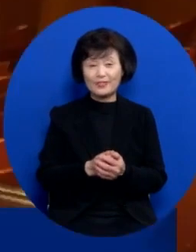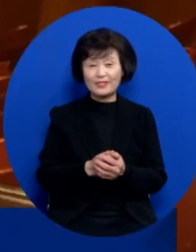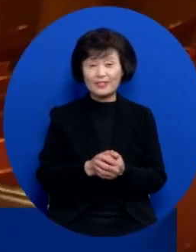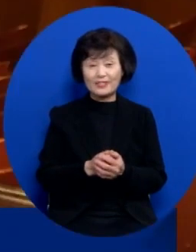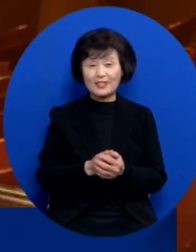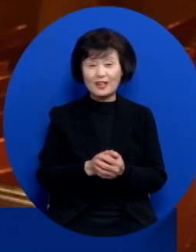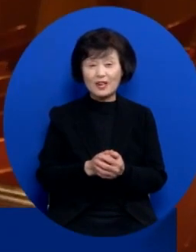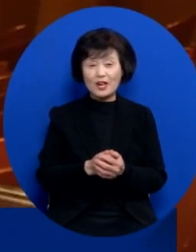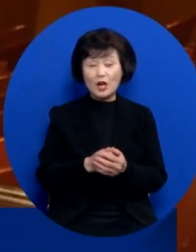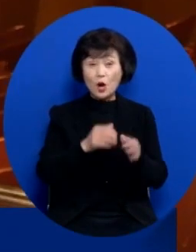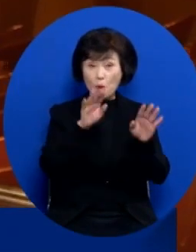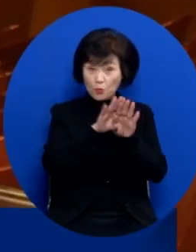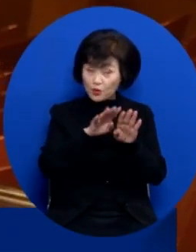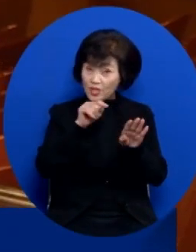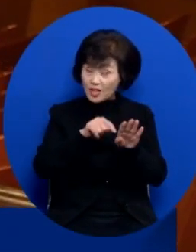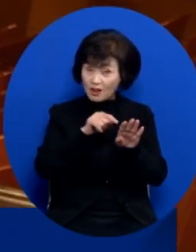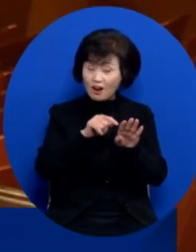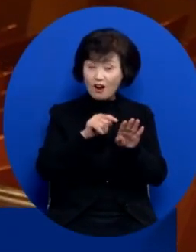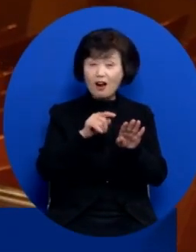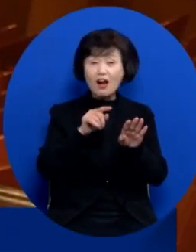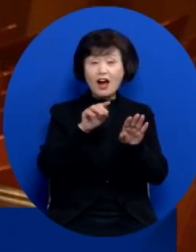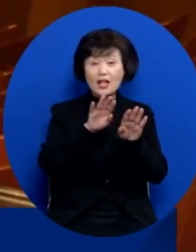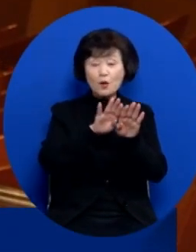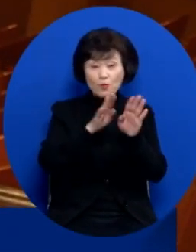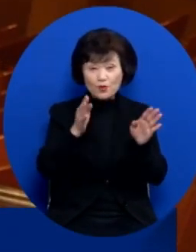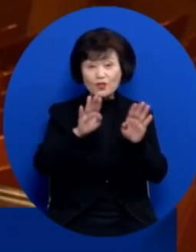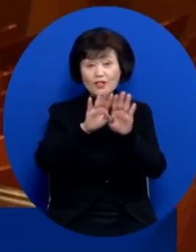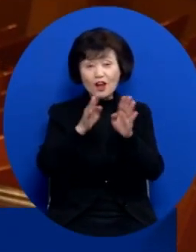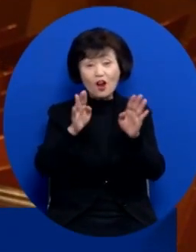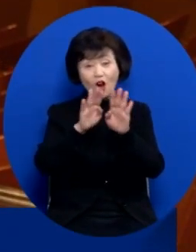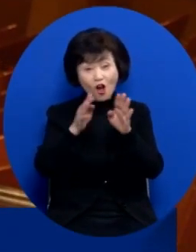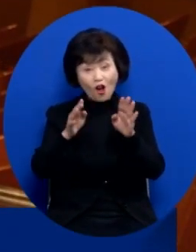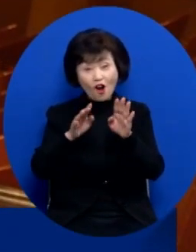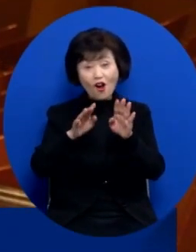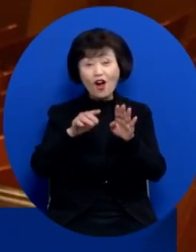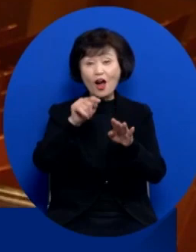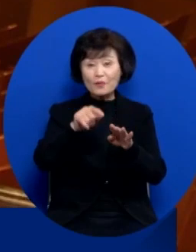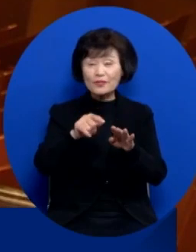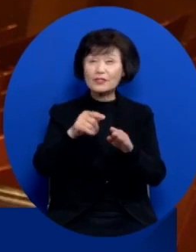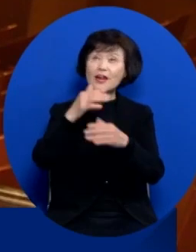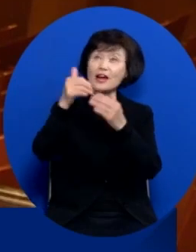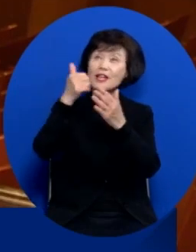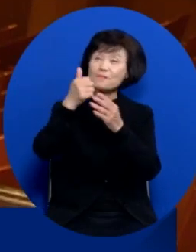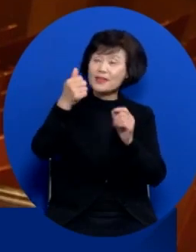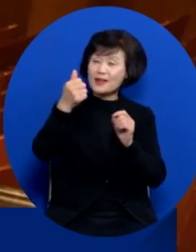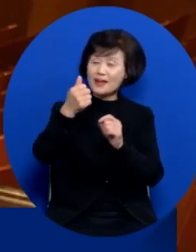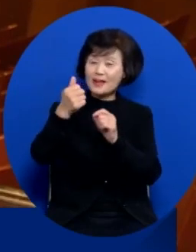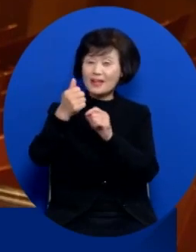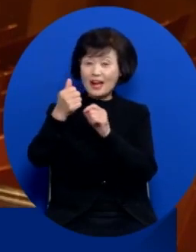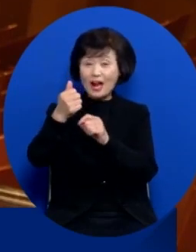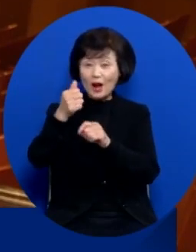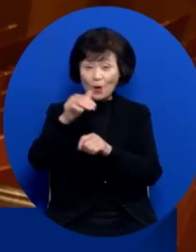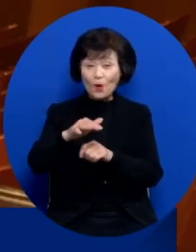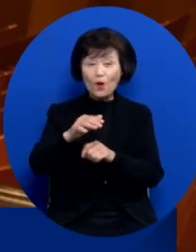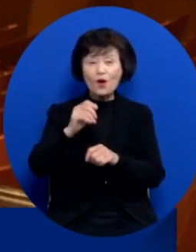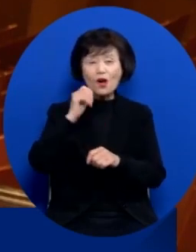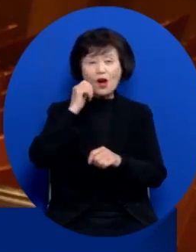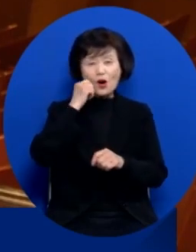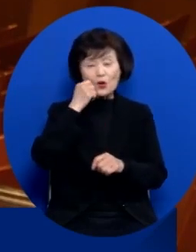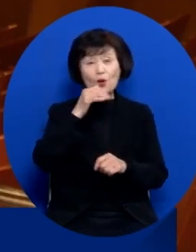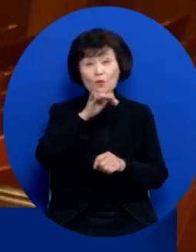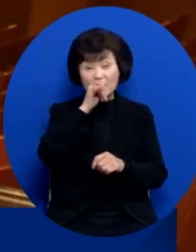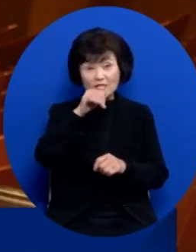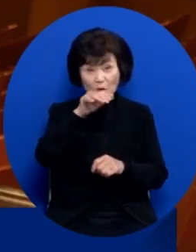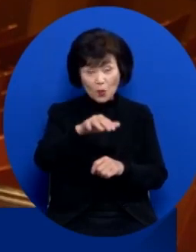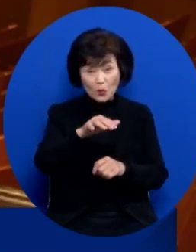하나씩 열어가면서 그분께 다가가는 것도 표현하기도 했고 직관적으로 이제 공연을 보면서 어려움을 겪고 있는 사람들의 문을 열어준